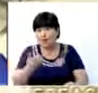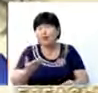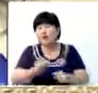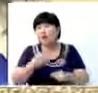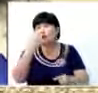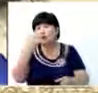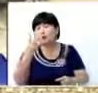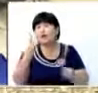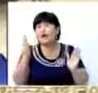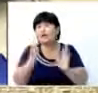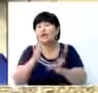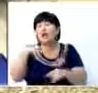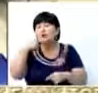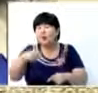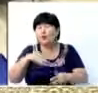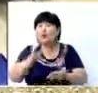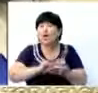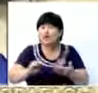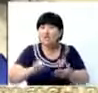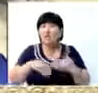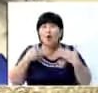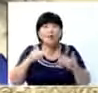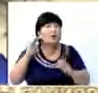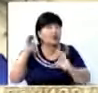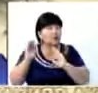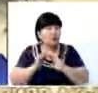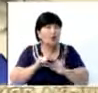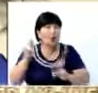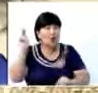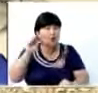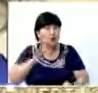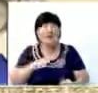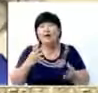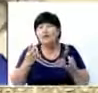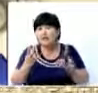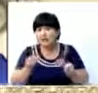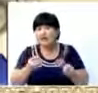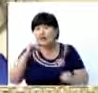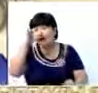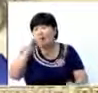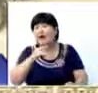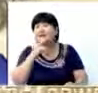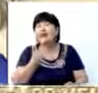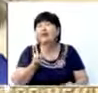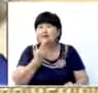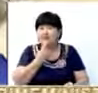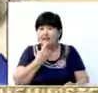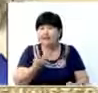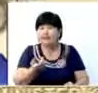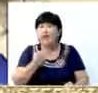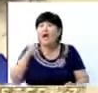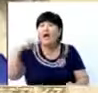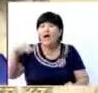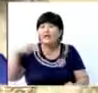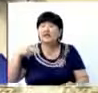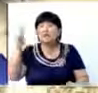4 дағды бойынша сөйлеуге, жазуға, оқуға, тыңдауға үйренеді. Және қазақ тілі және